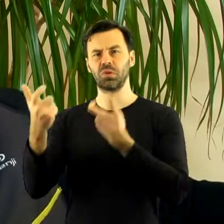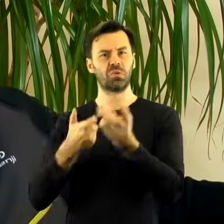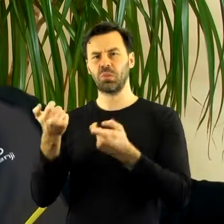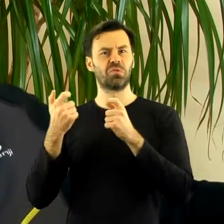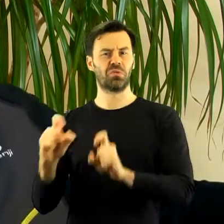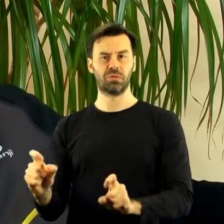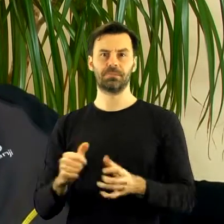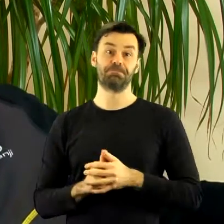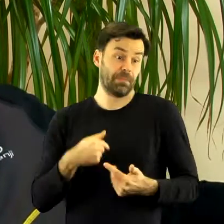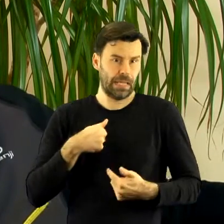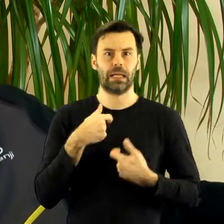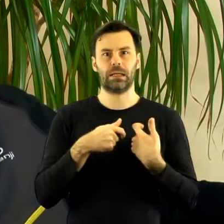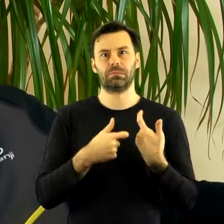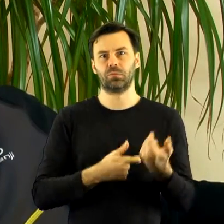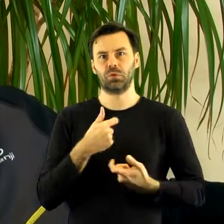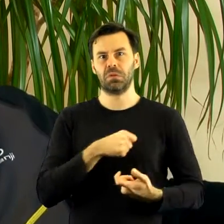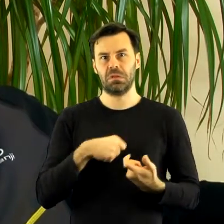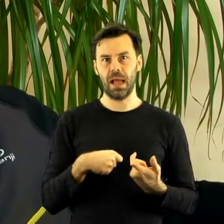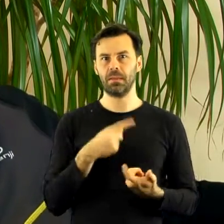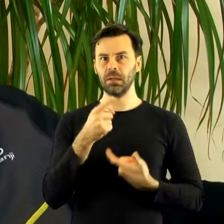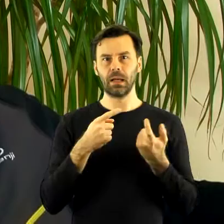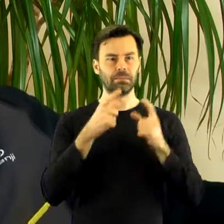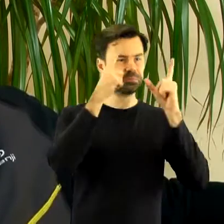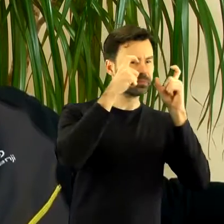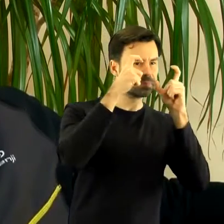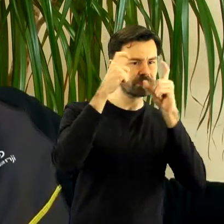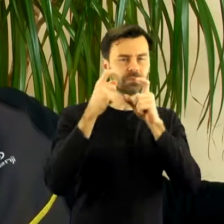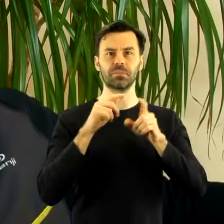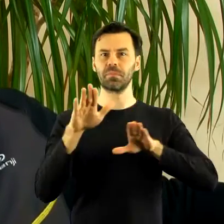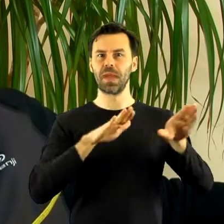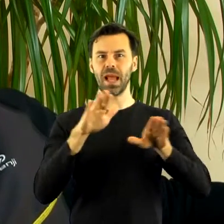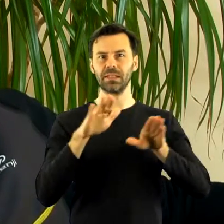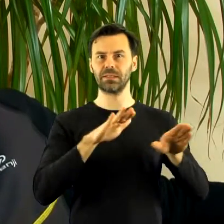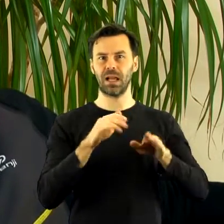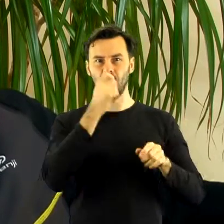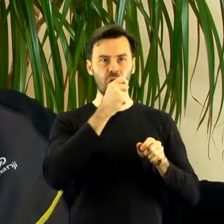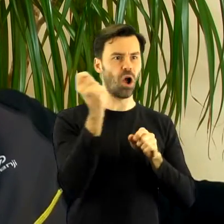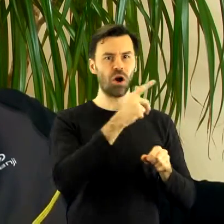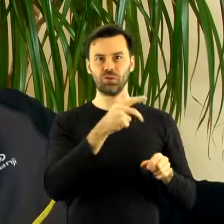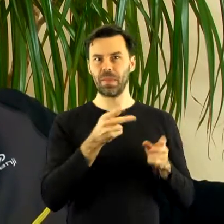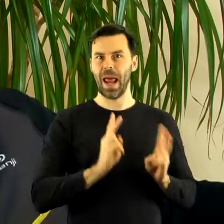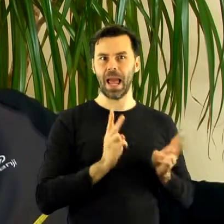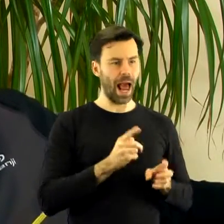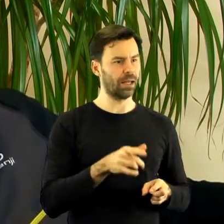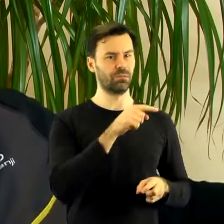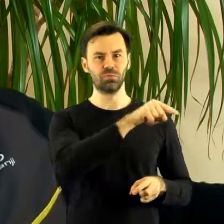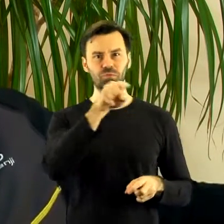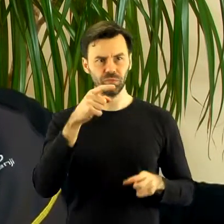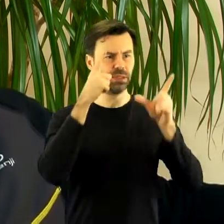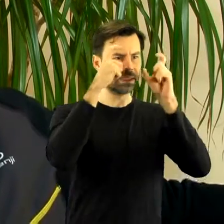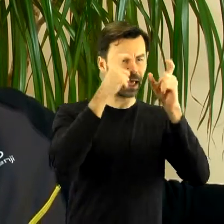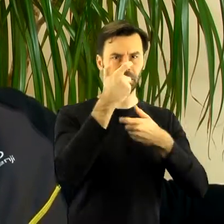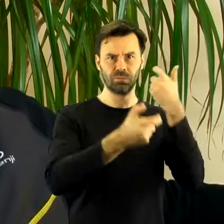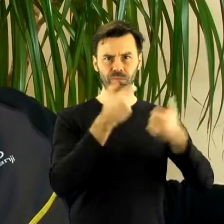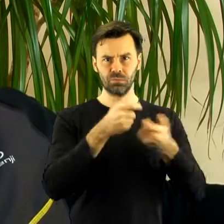robiono. I zrobiłem coś takiego, że skatalogowałem na własną rękę te wysypiska, robiłem